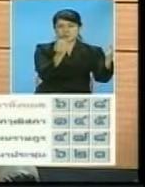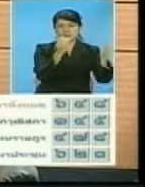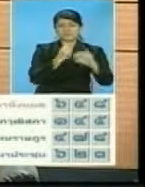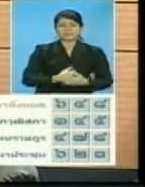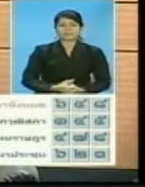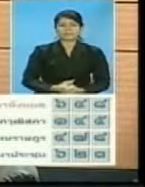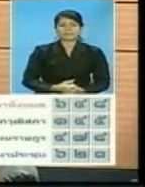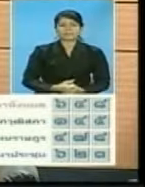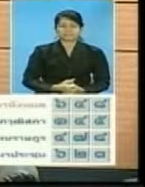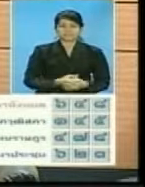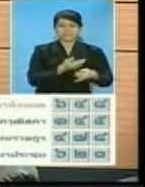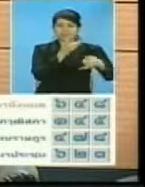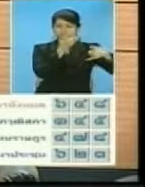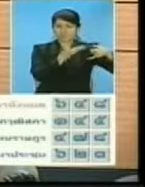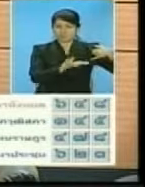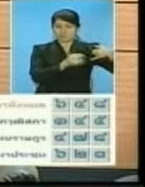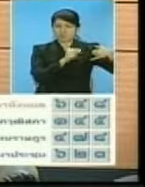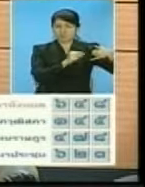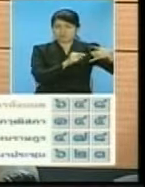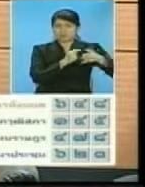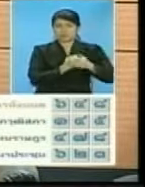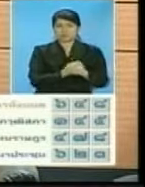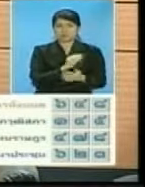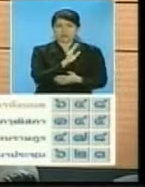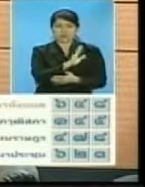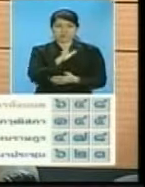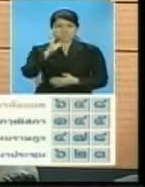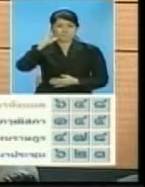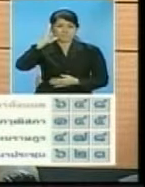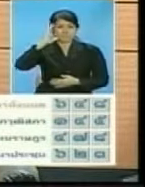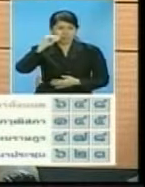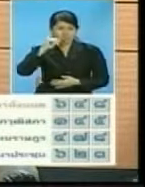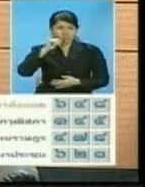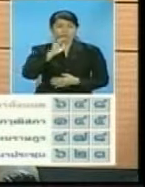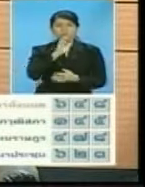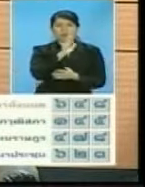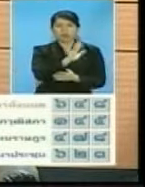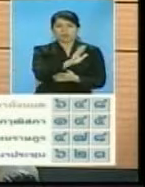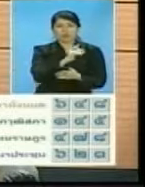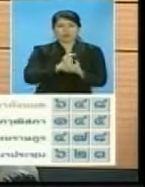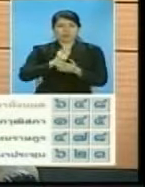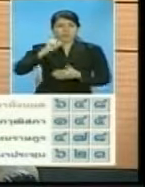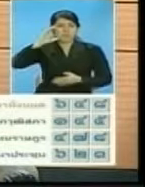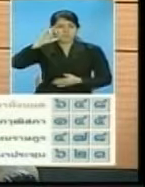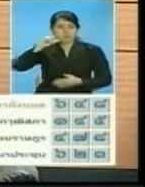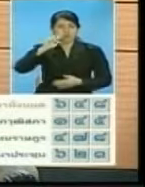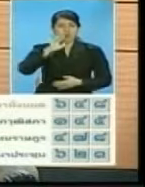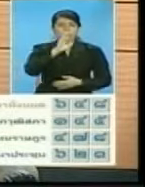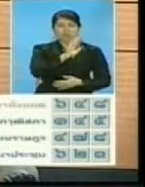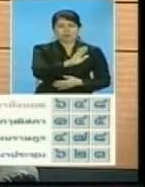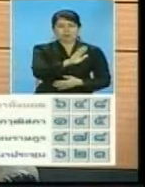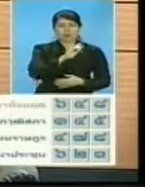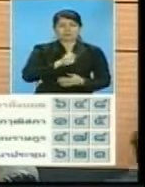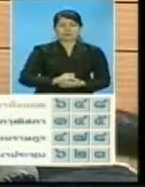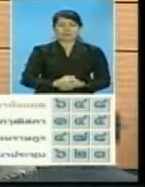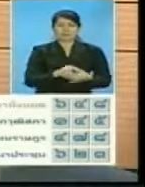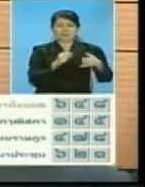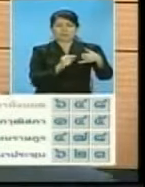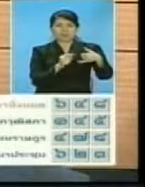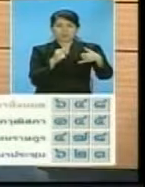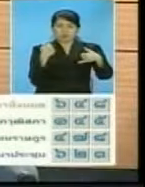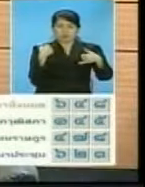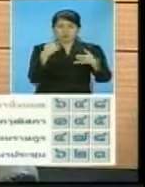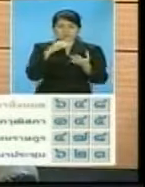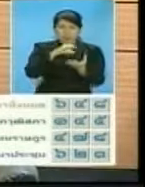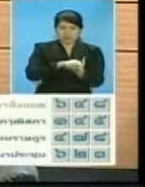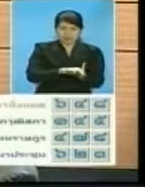รัฐธรรมนูญนั้นจะเป็นพ่อหรือบิดาจะเป็นแม่หรือมารดาจะเป็นคู่สม